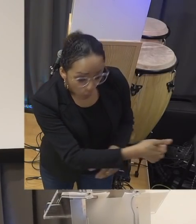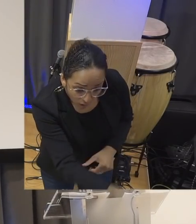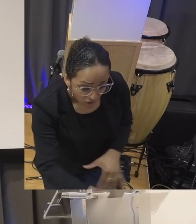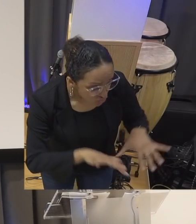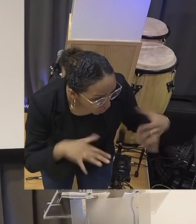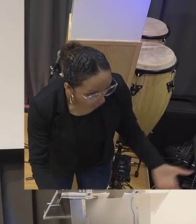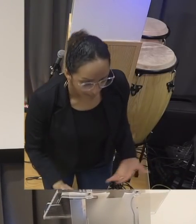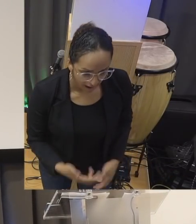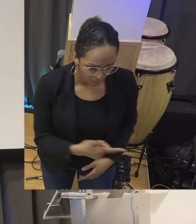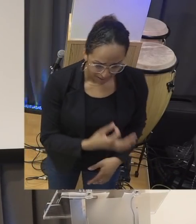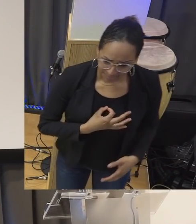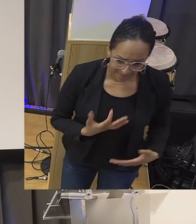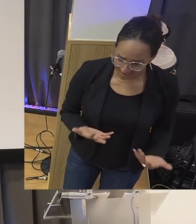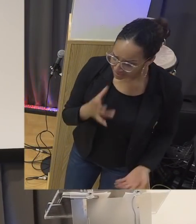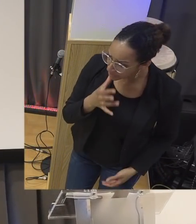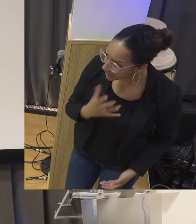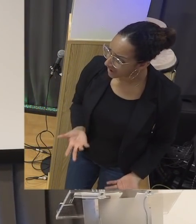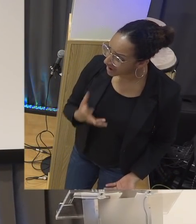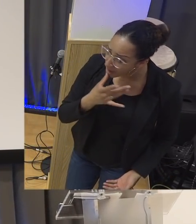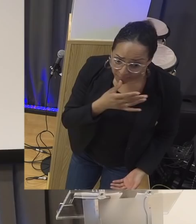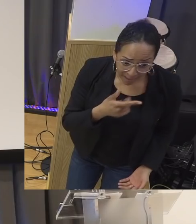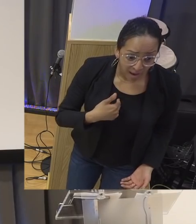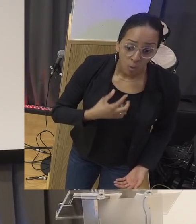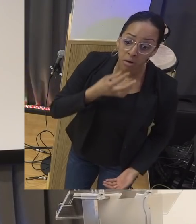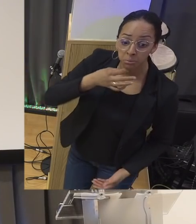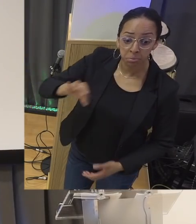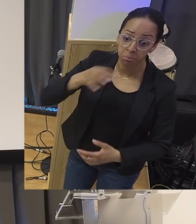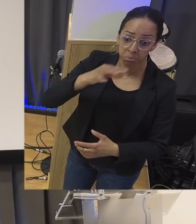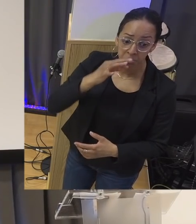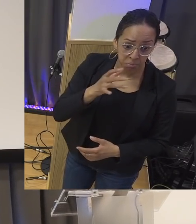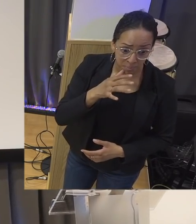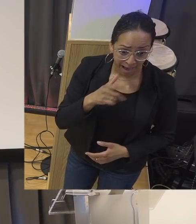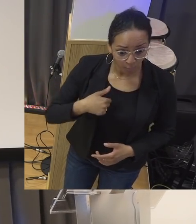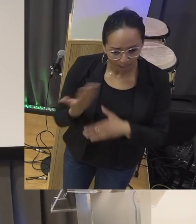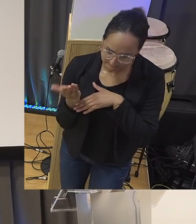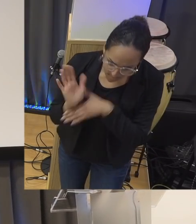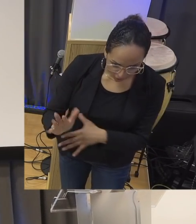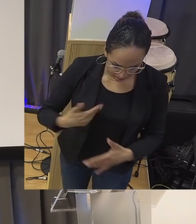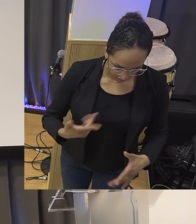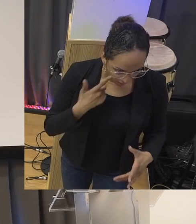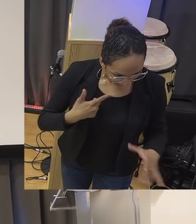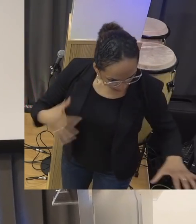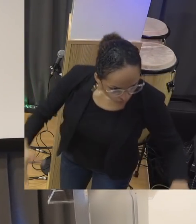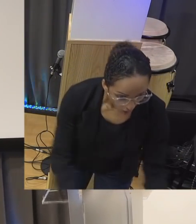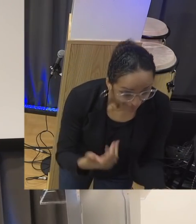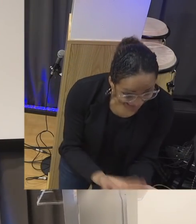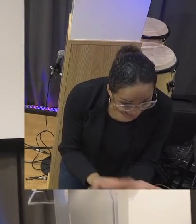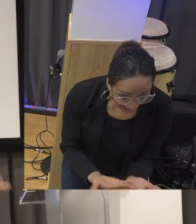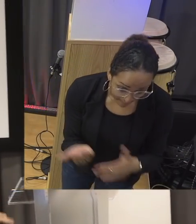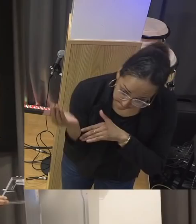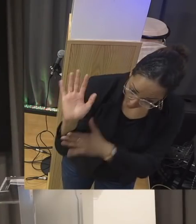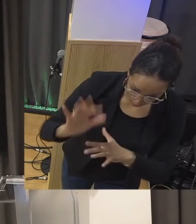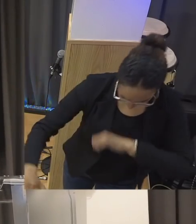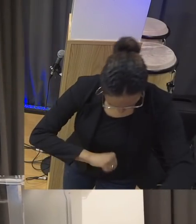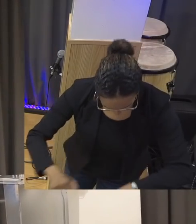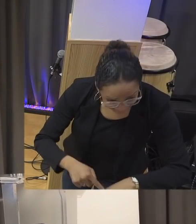Il me dit, je ne peux pas, Saïd, ça se prouve. Je fais, bourrico, c'est ce que Jésus il a fait, il l'a prouvé pour toi aussi. Il s'est manifesté, il